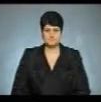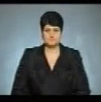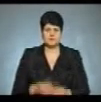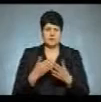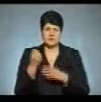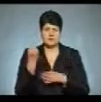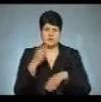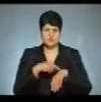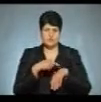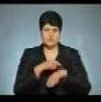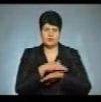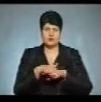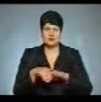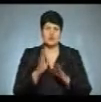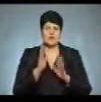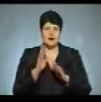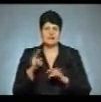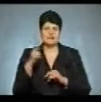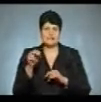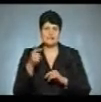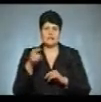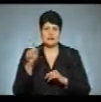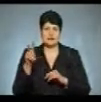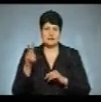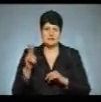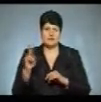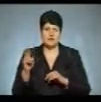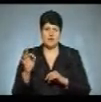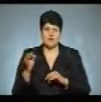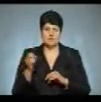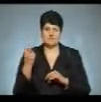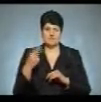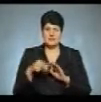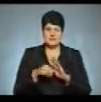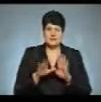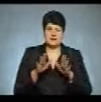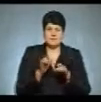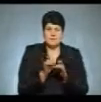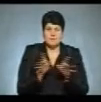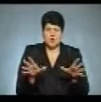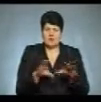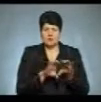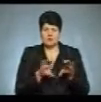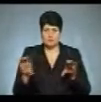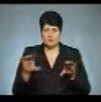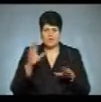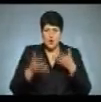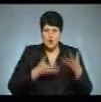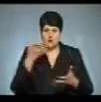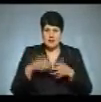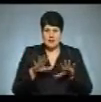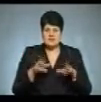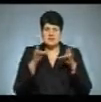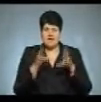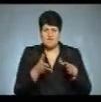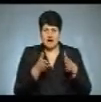Близько 12-ї години на вулиці Бульвар Данила Галицького, 26 у Тернополі, стався прорив труби. Працівники Тернопільводоканалу розкопали місце аварії і